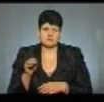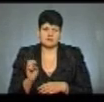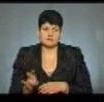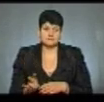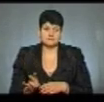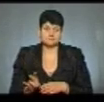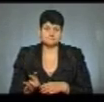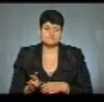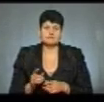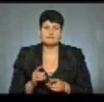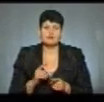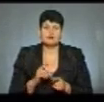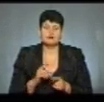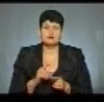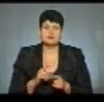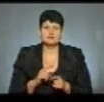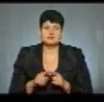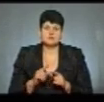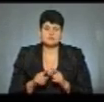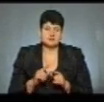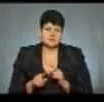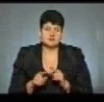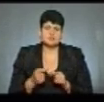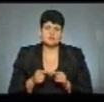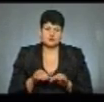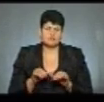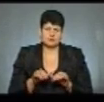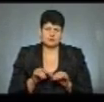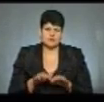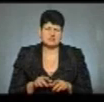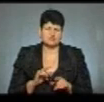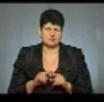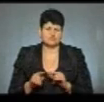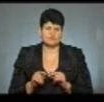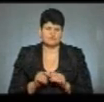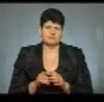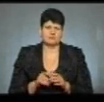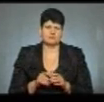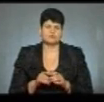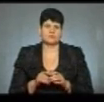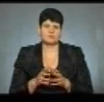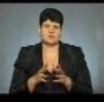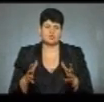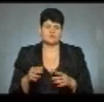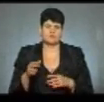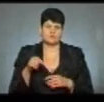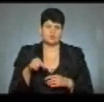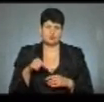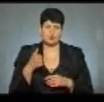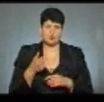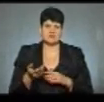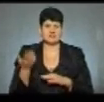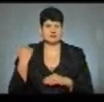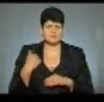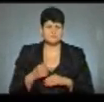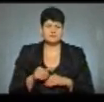Ну, інтенсивність епідемічного процесу в цьому році, звичайно, вона вища, ніж в минулому році стосовно гострих респіраторних вірусних інфекцій.